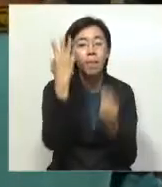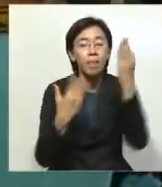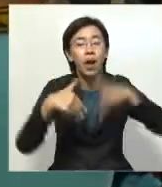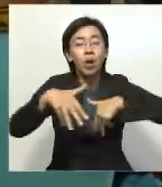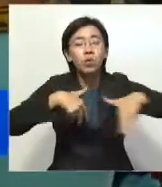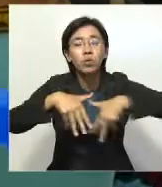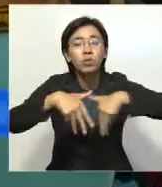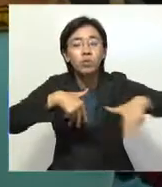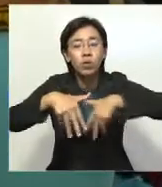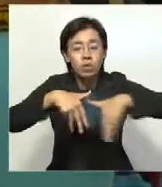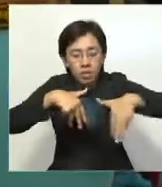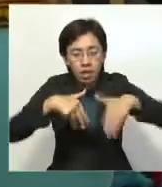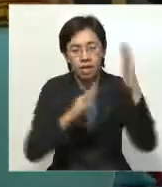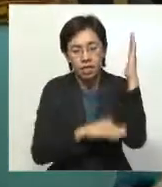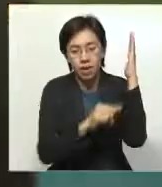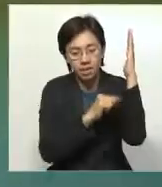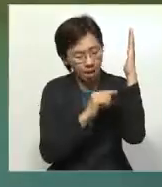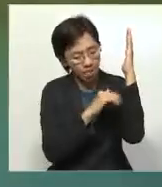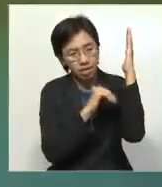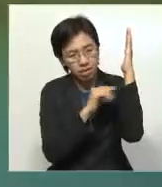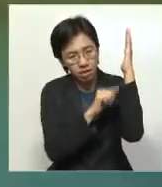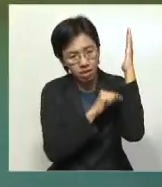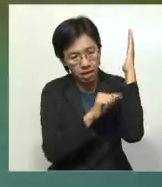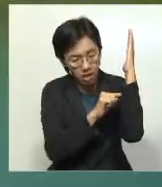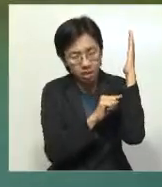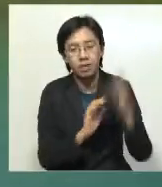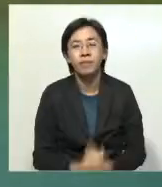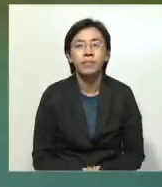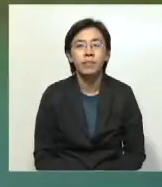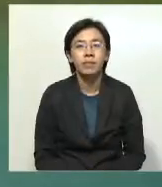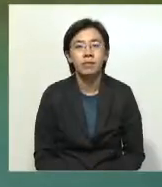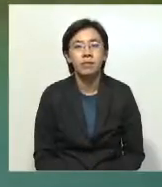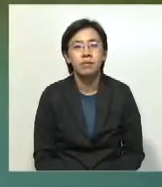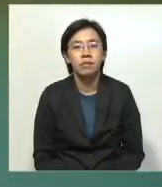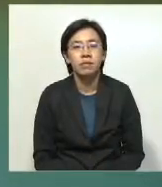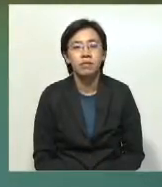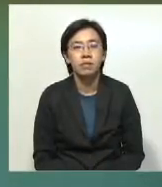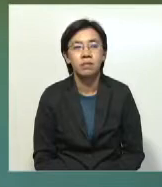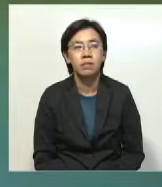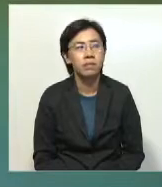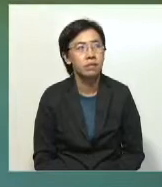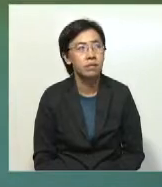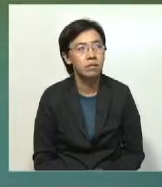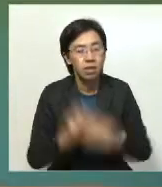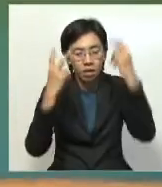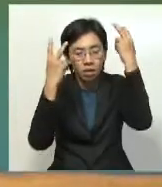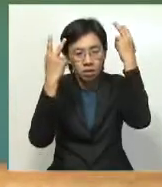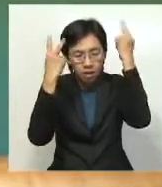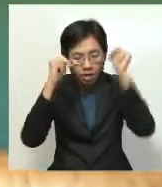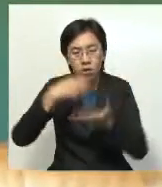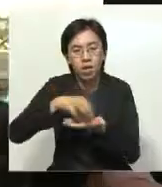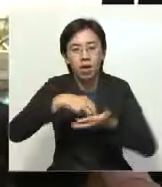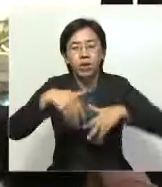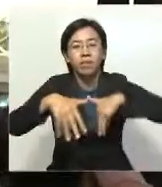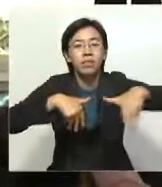ชุมชนในพื้นที่ภาคใต้จำนวน11พื้นที่ใน11จังหวัดนายกรัฐมนตรีกล่าวกับประชาชนว่าการลง